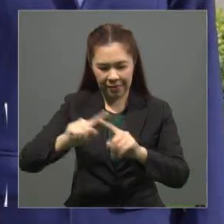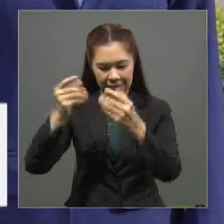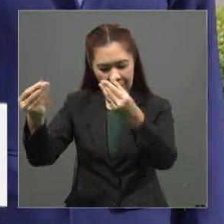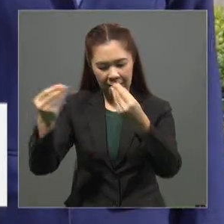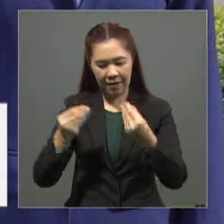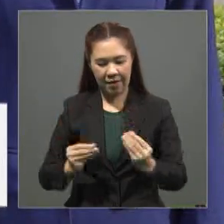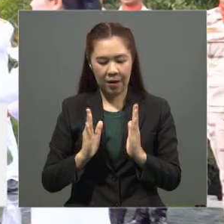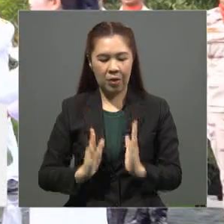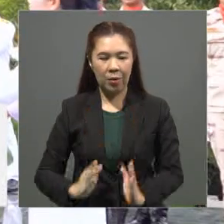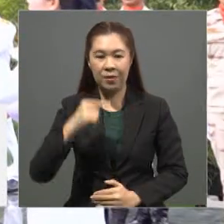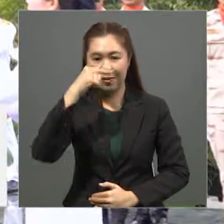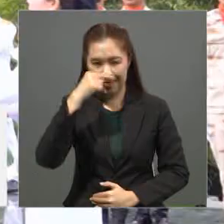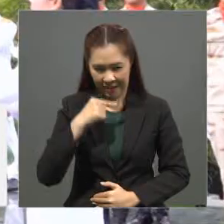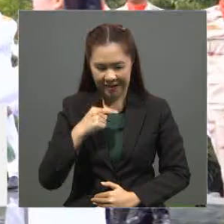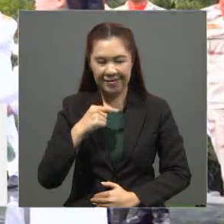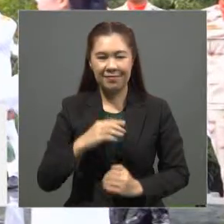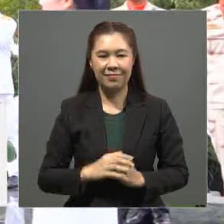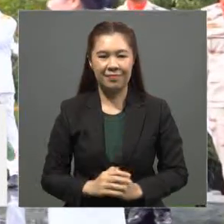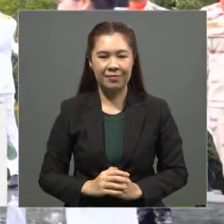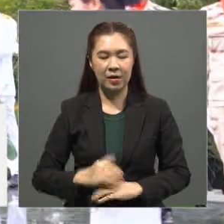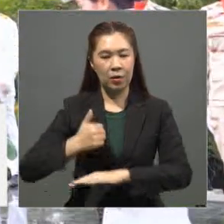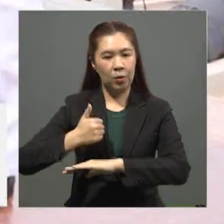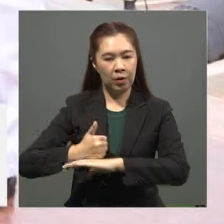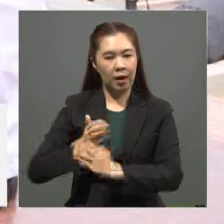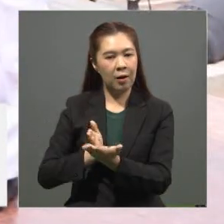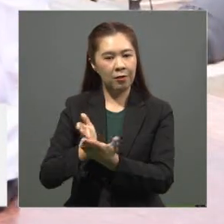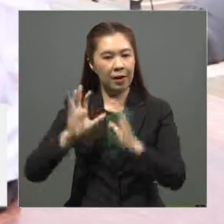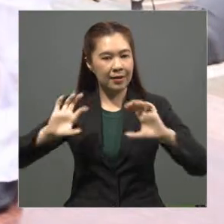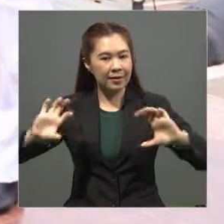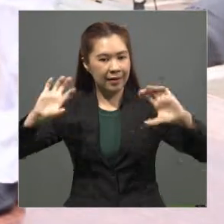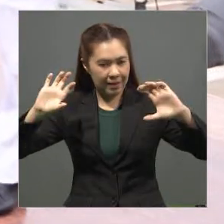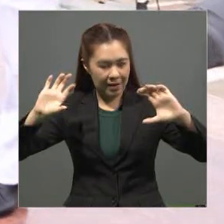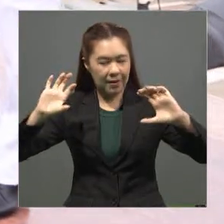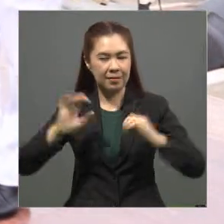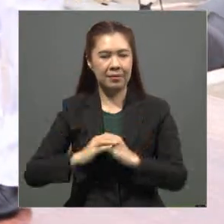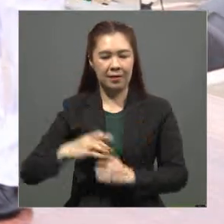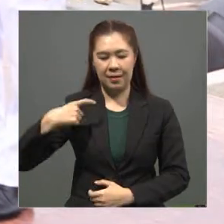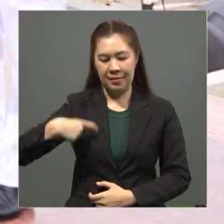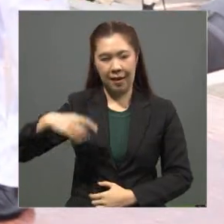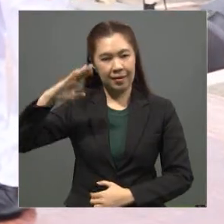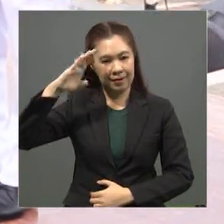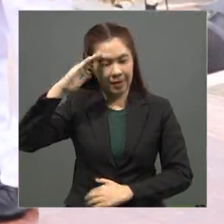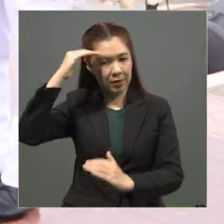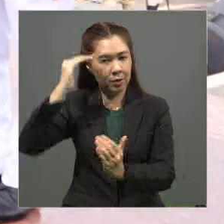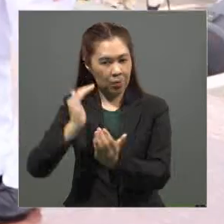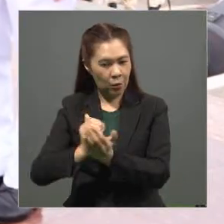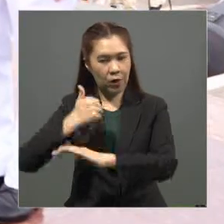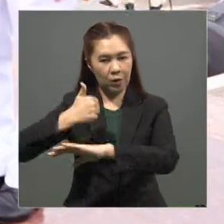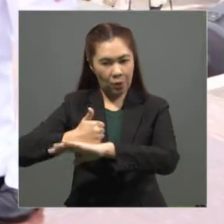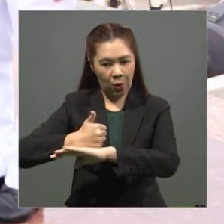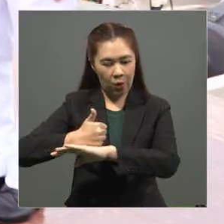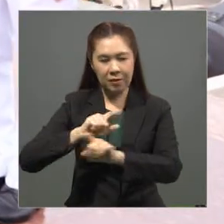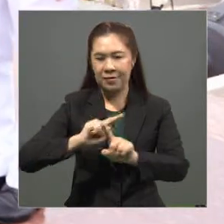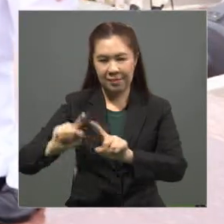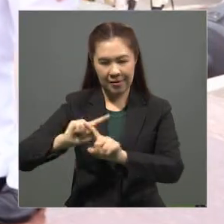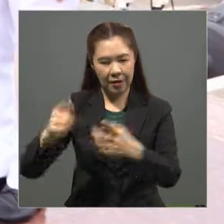มีต่อพสกนิกรชาวไทยทุกหมู่เราโดยมีหัวหน้าส่วนราชการข้าราชการศาลทหารตำรวจและผู้บริหารองค์กรปกครองส่วน